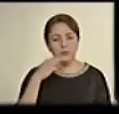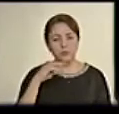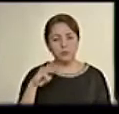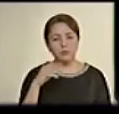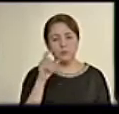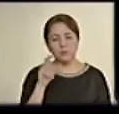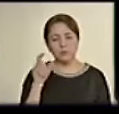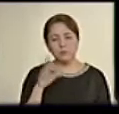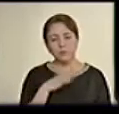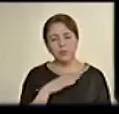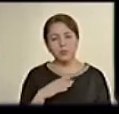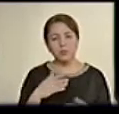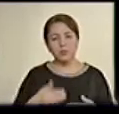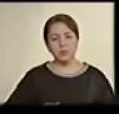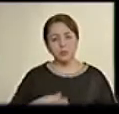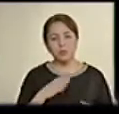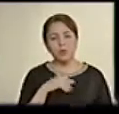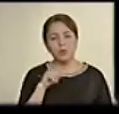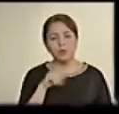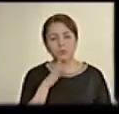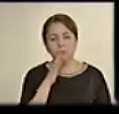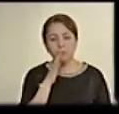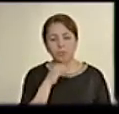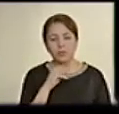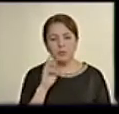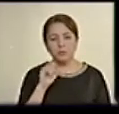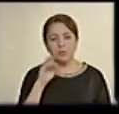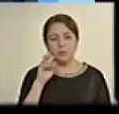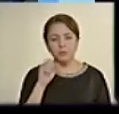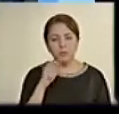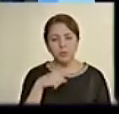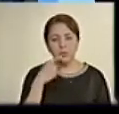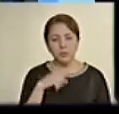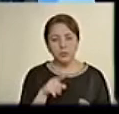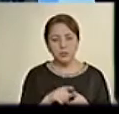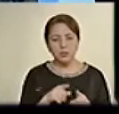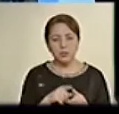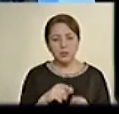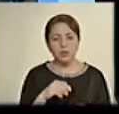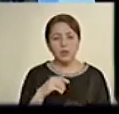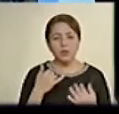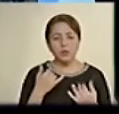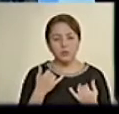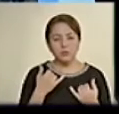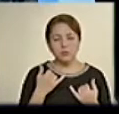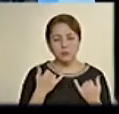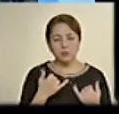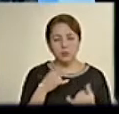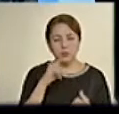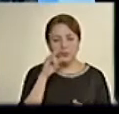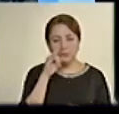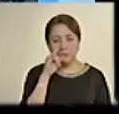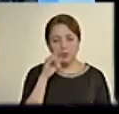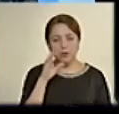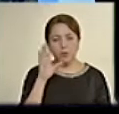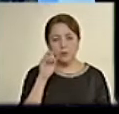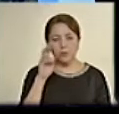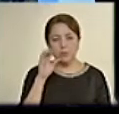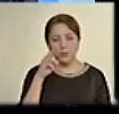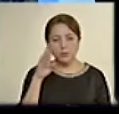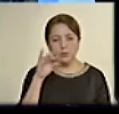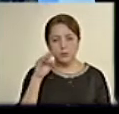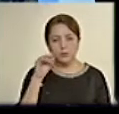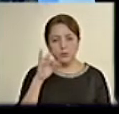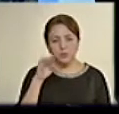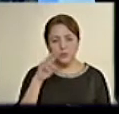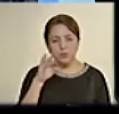ekan. O'sha davrdagi manbalarda aytilishicha, Samarqandning hozirgi obodonchiligi 1780-yil,